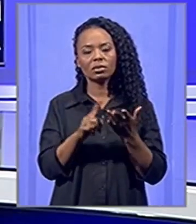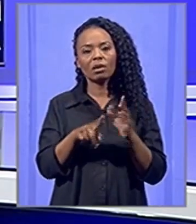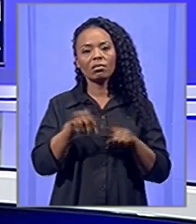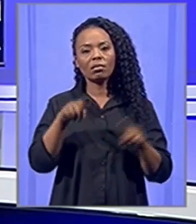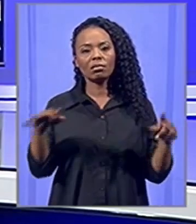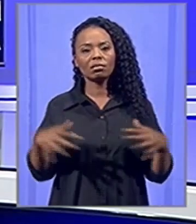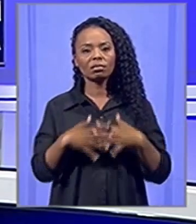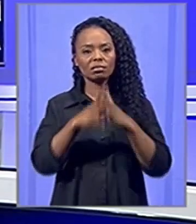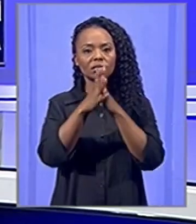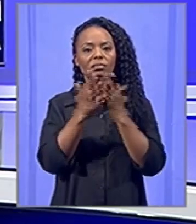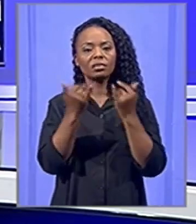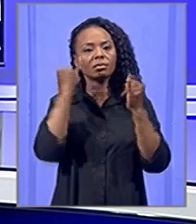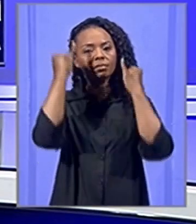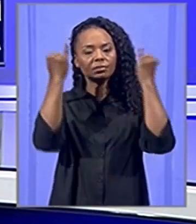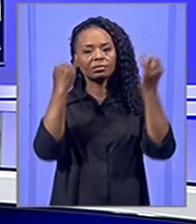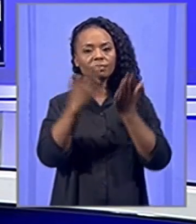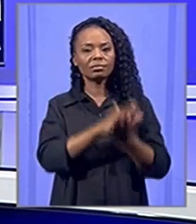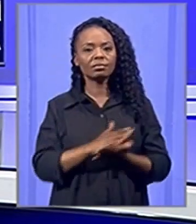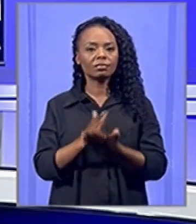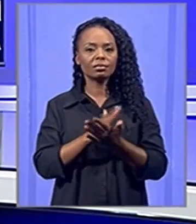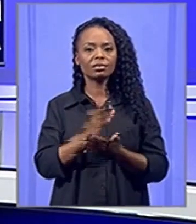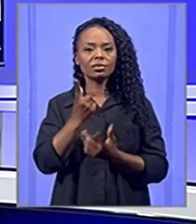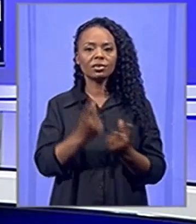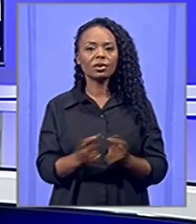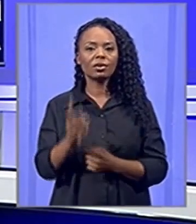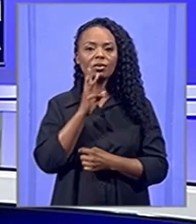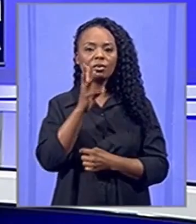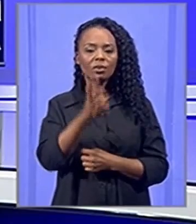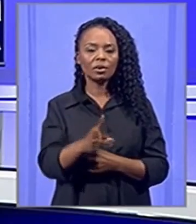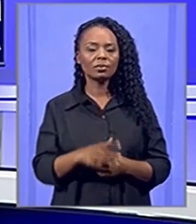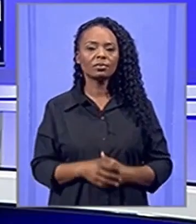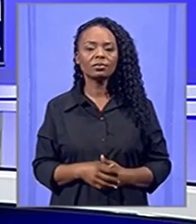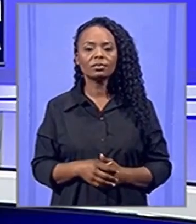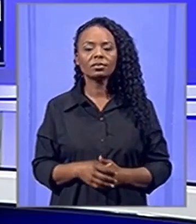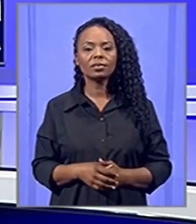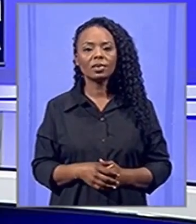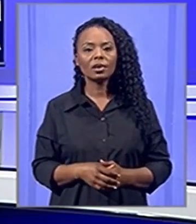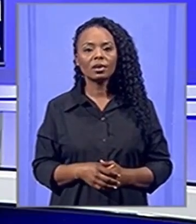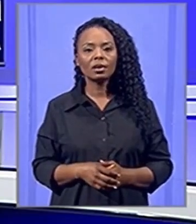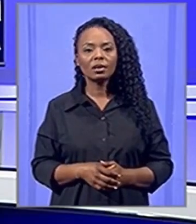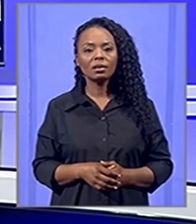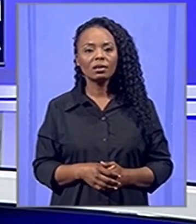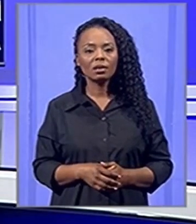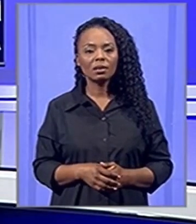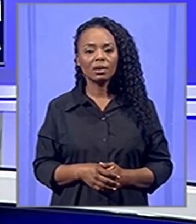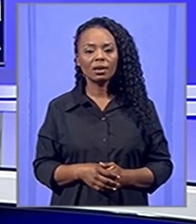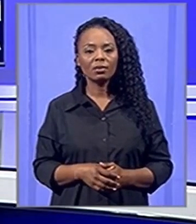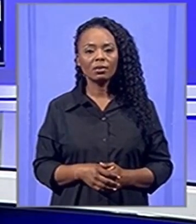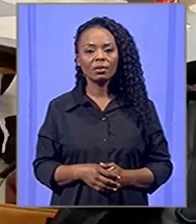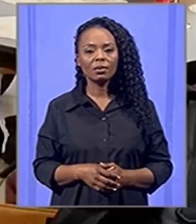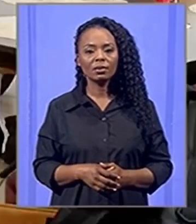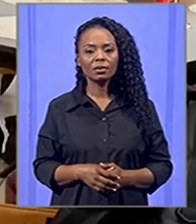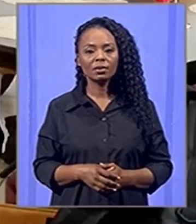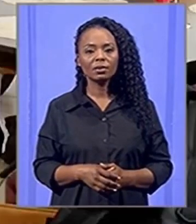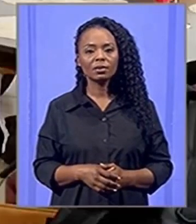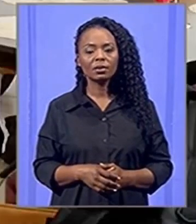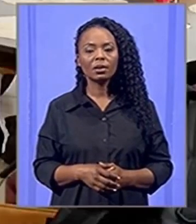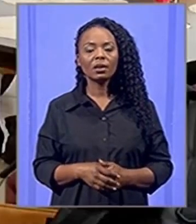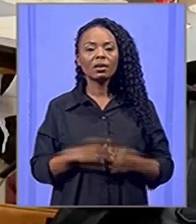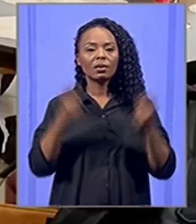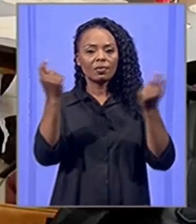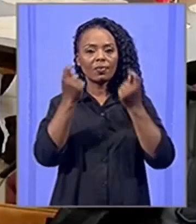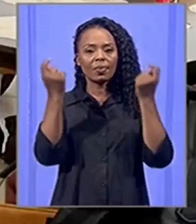arogana dikakanyo ga mmogo le dikgwetlho tseo ba lebaneng natso le go ikamanya le babuisi ba dibuka. Ke mokete wa